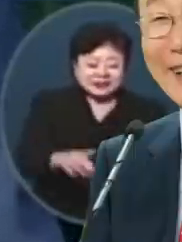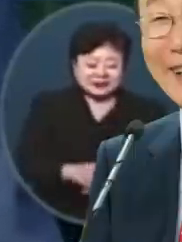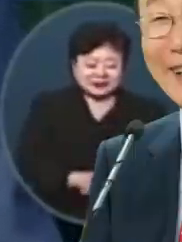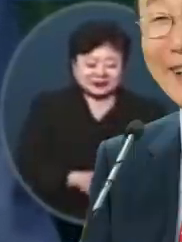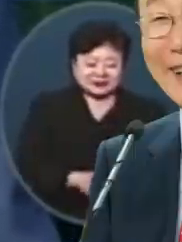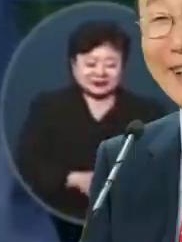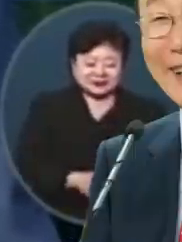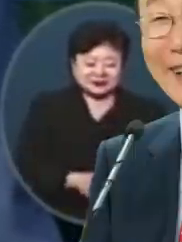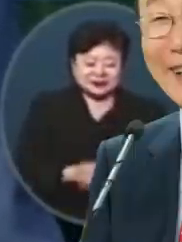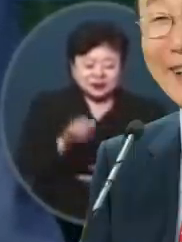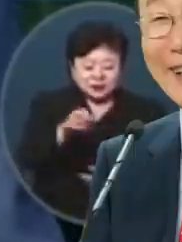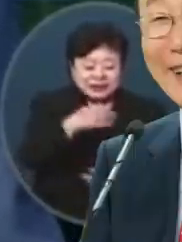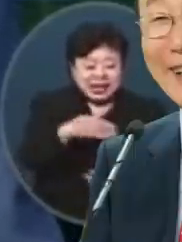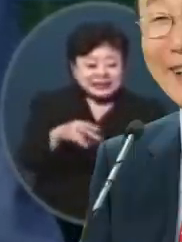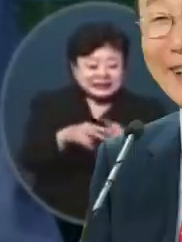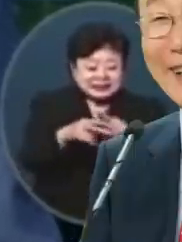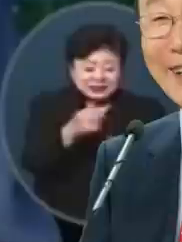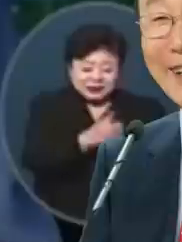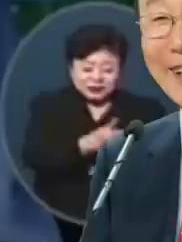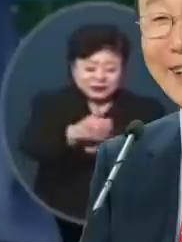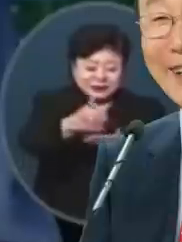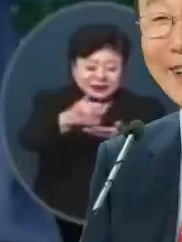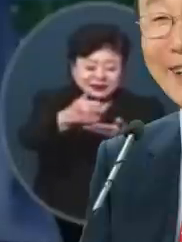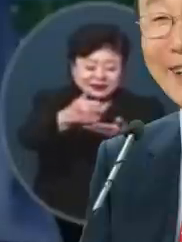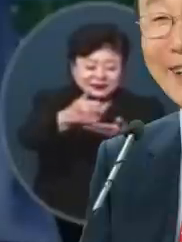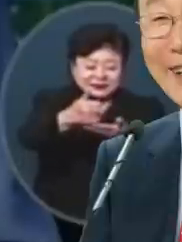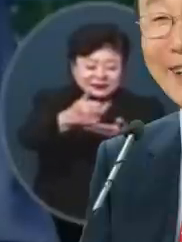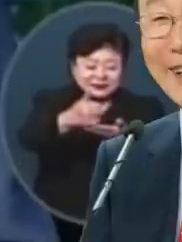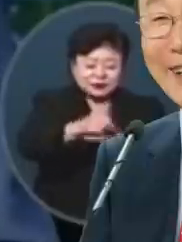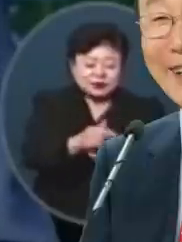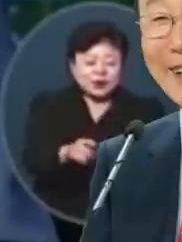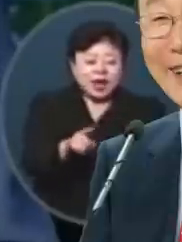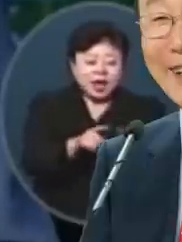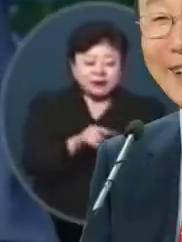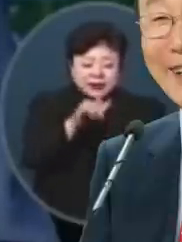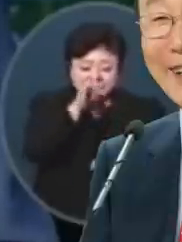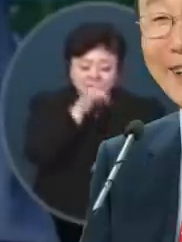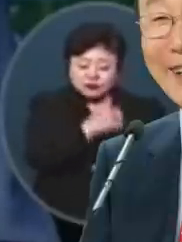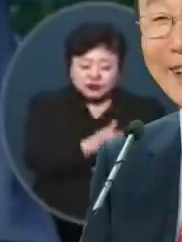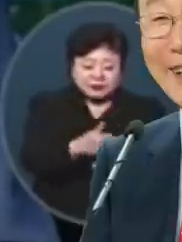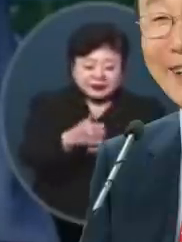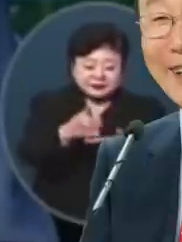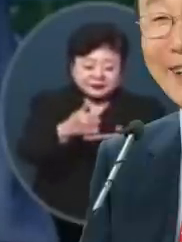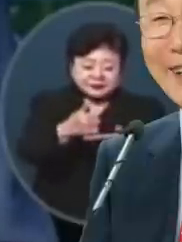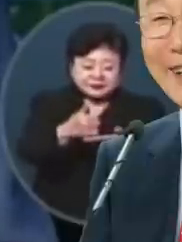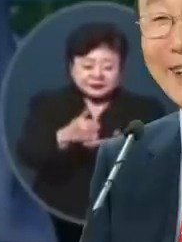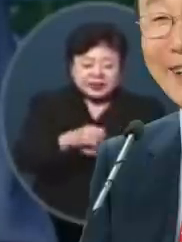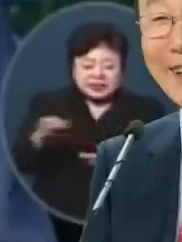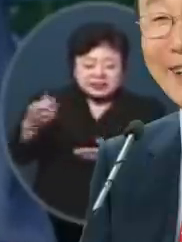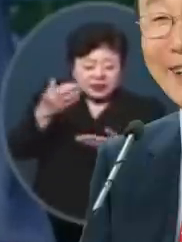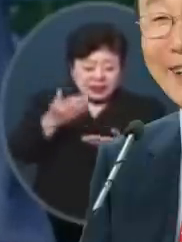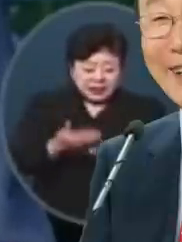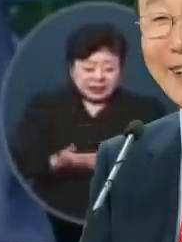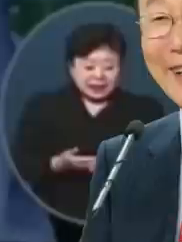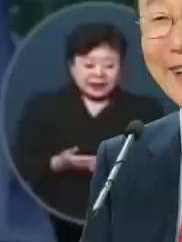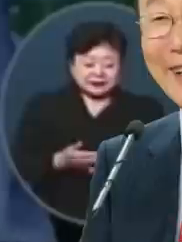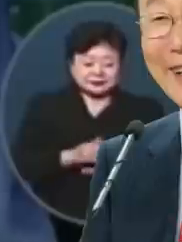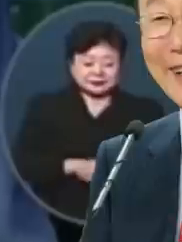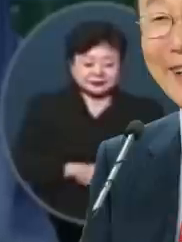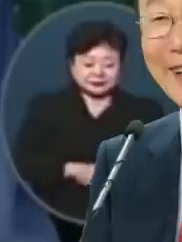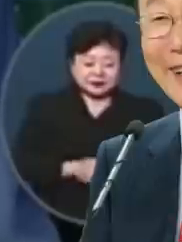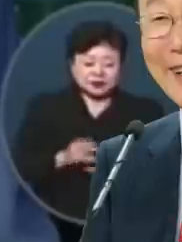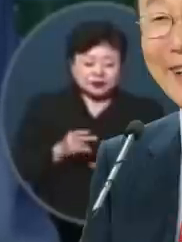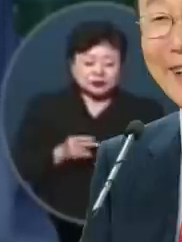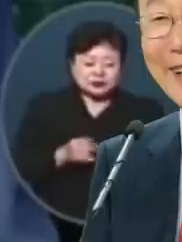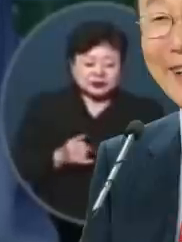우리가 어려가든지 주님이 우리와 같이 있으므로 주님을 인정해 달라는 것입니다. 두세